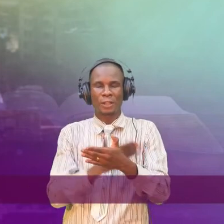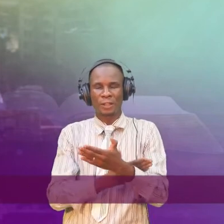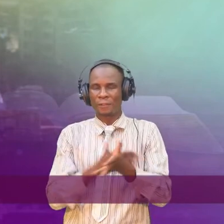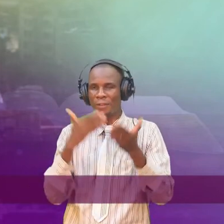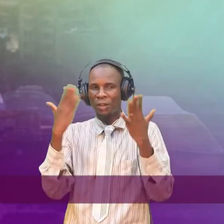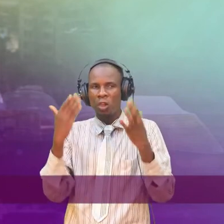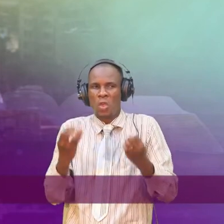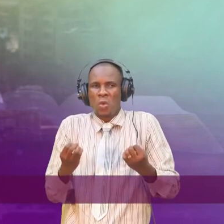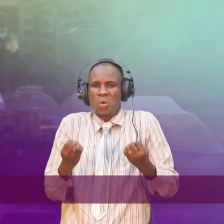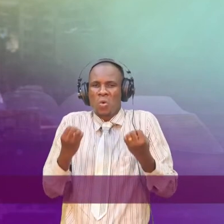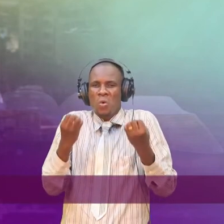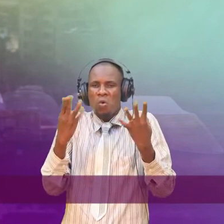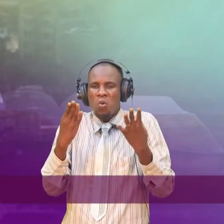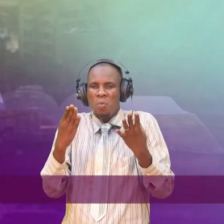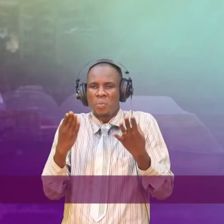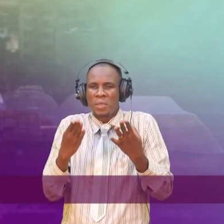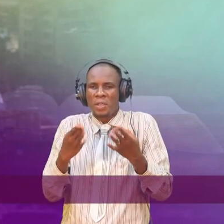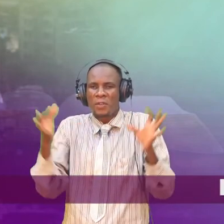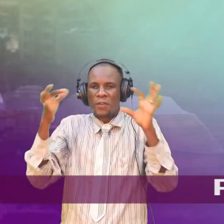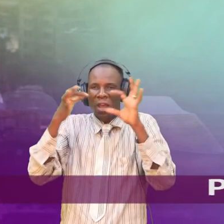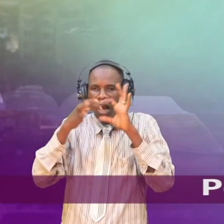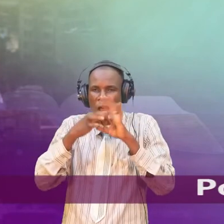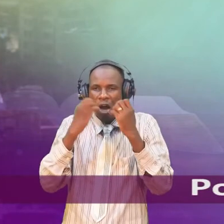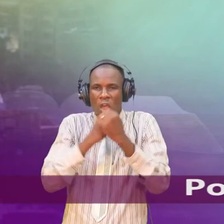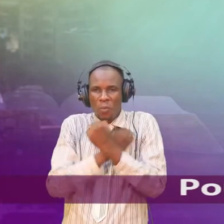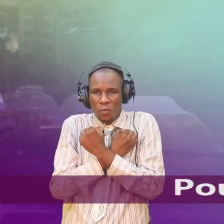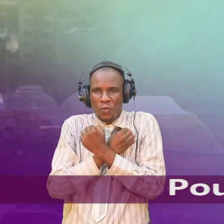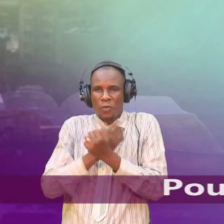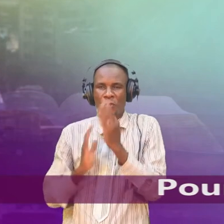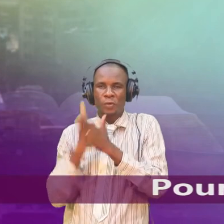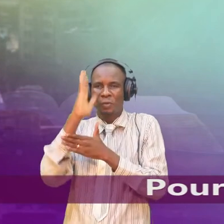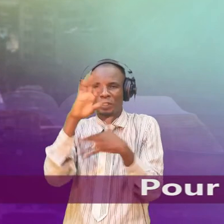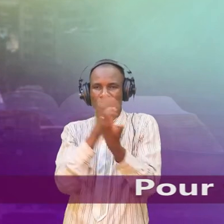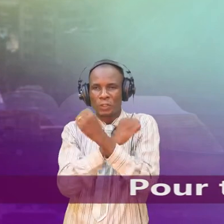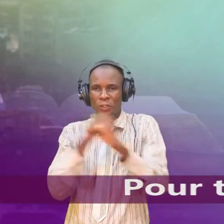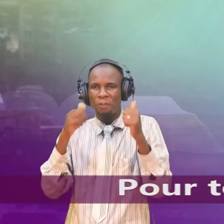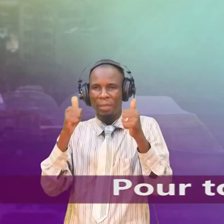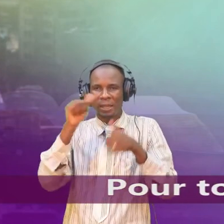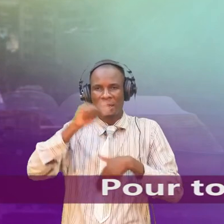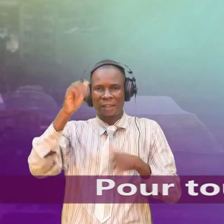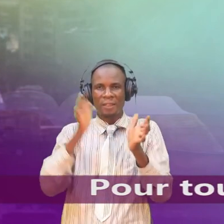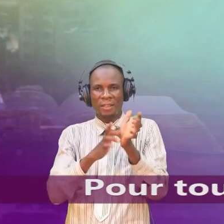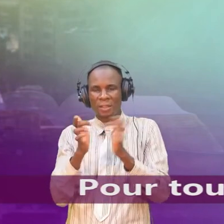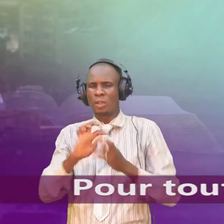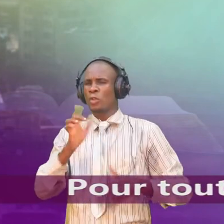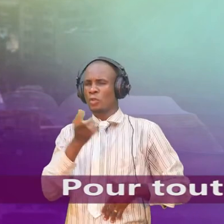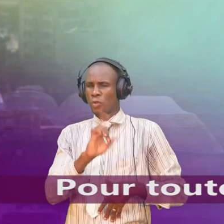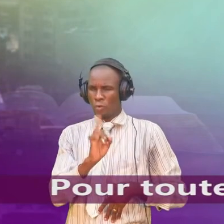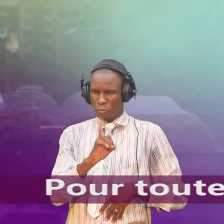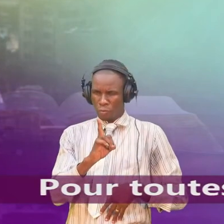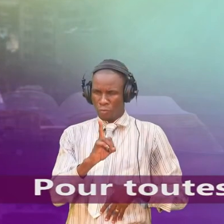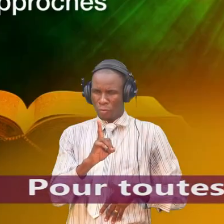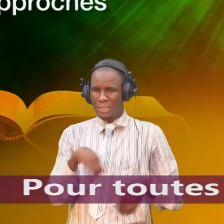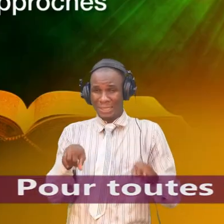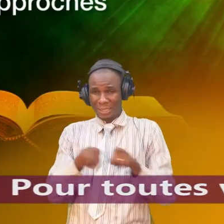tuongee. Mungu wa aina gani huyu? Mungu wa injili. Yeye ni Mungu wa injili. Ndio